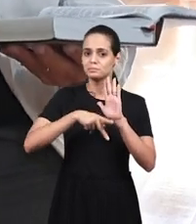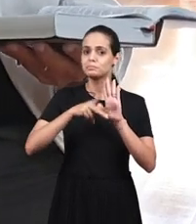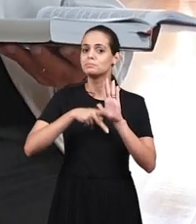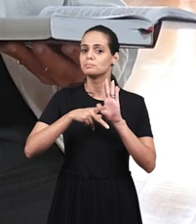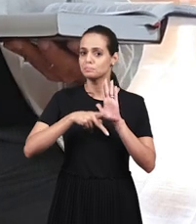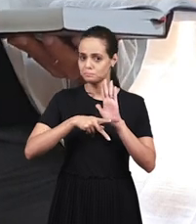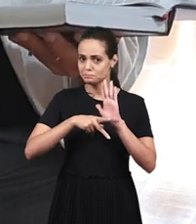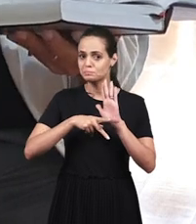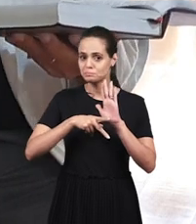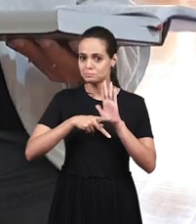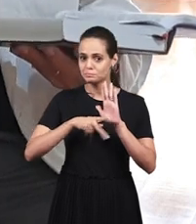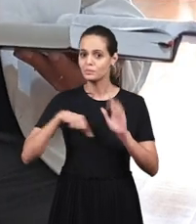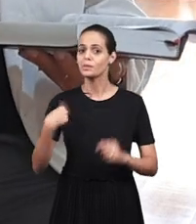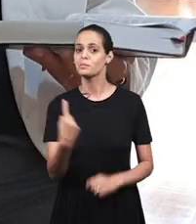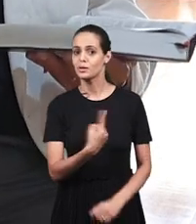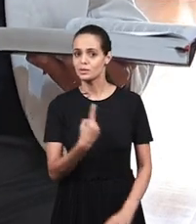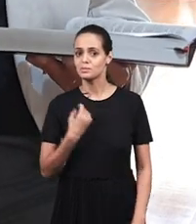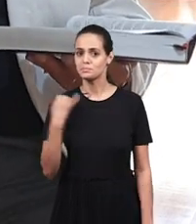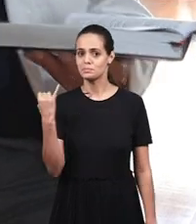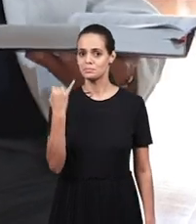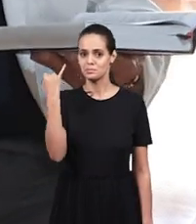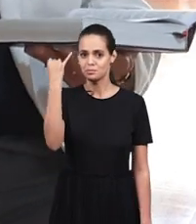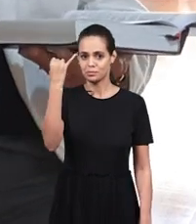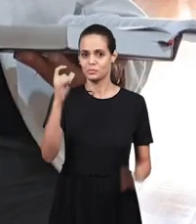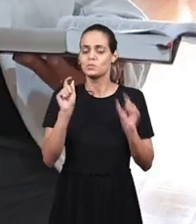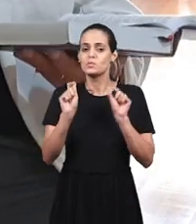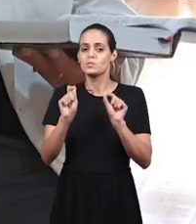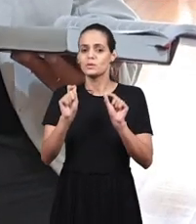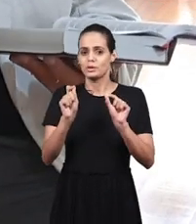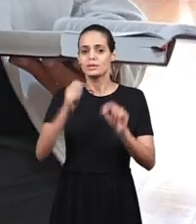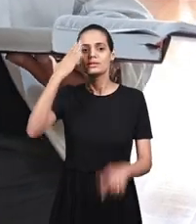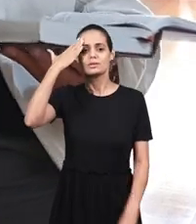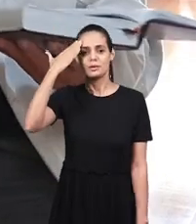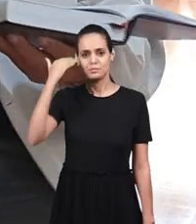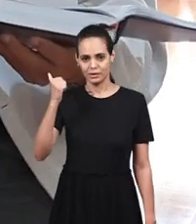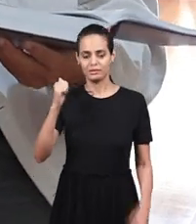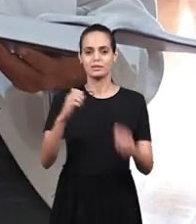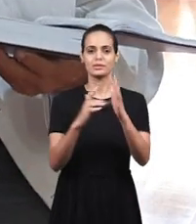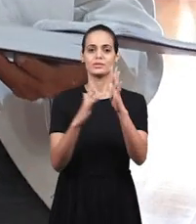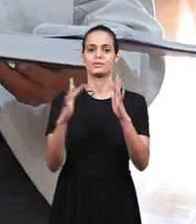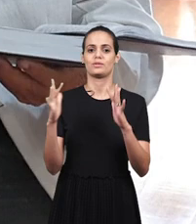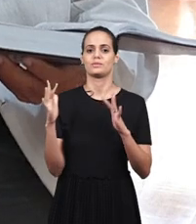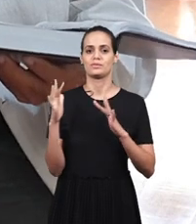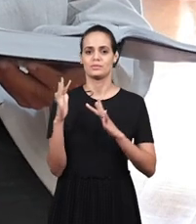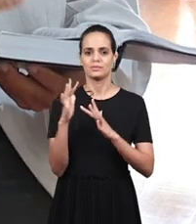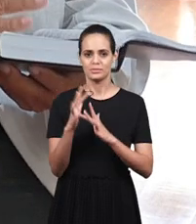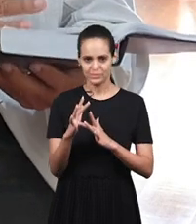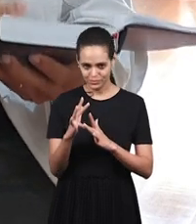цель Божья. Что нам важно здесь? Чтобы мы знали, что Иисус,